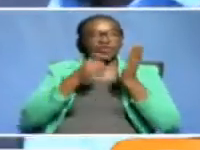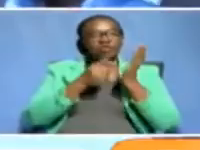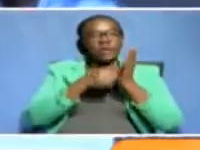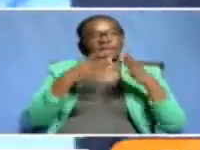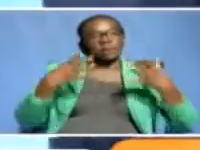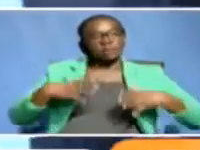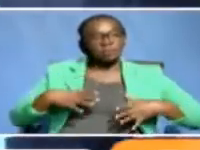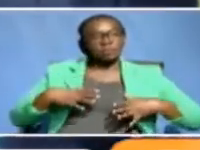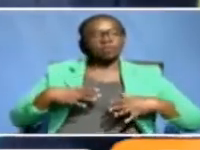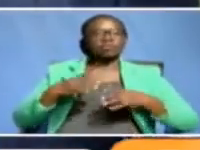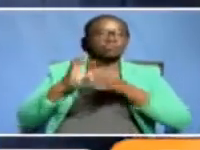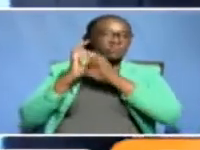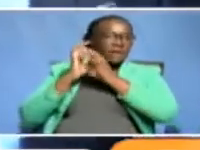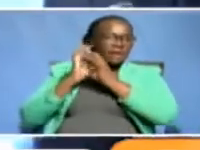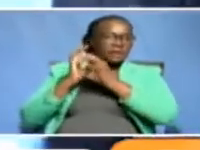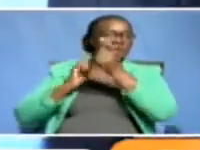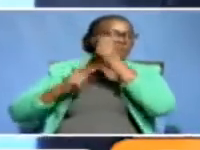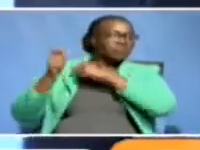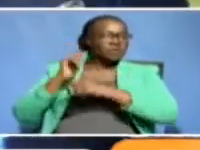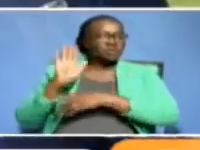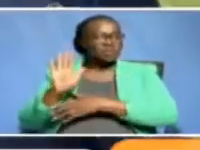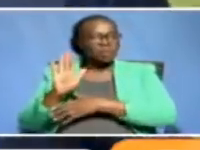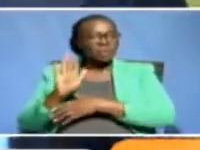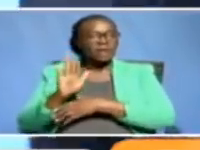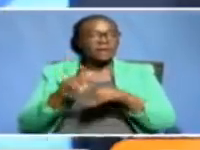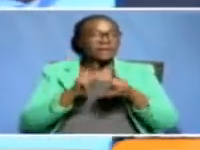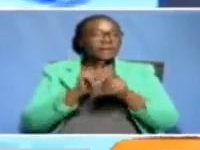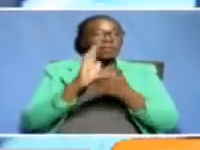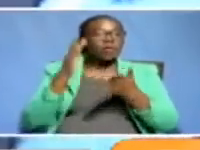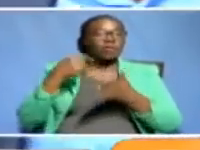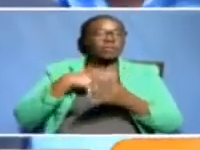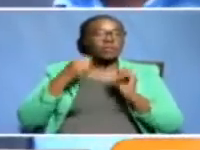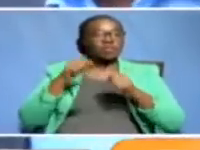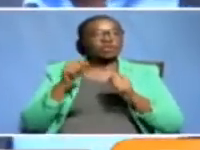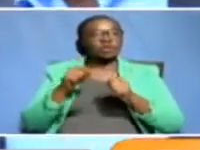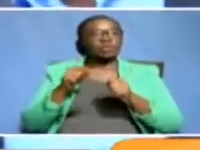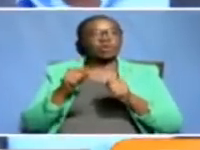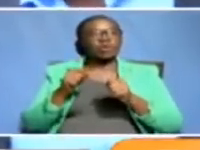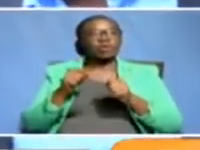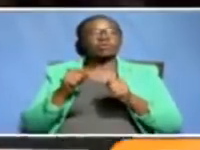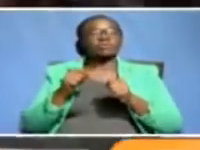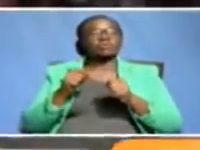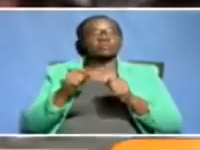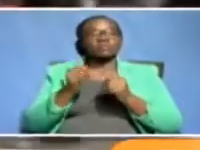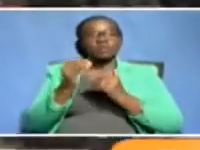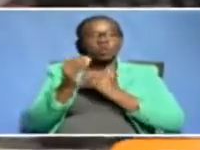alafu utamaduni, alafu hasa ninaweza kukaribia moyo yao tu.